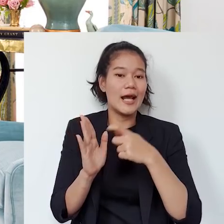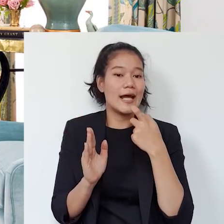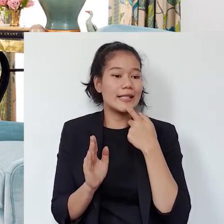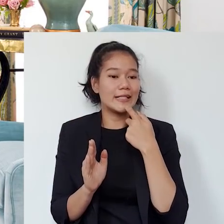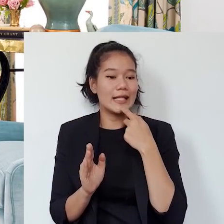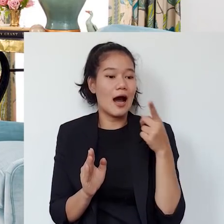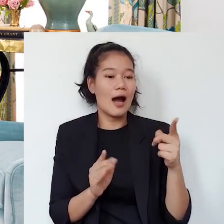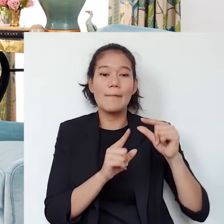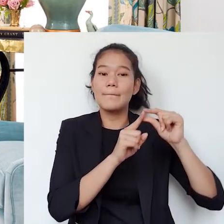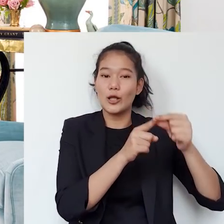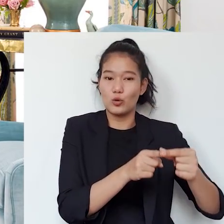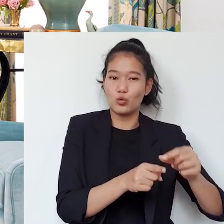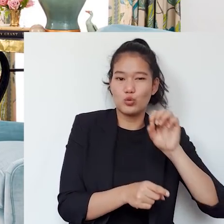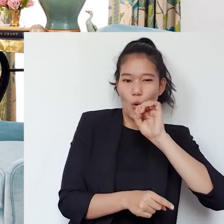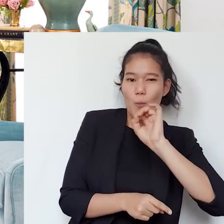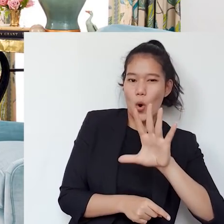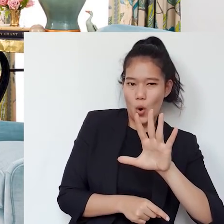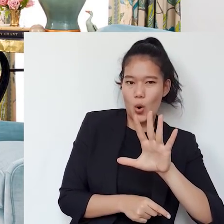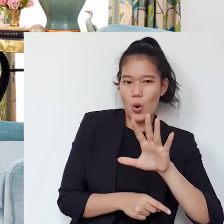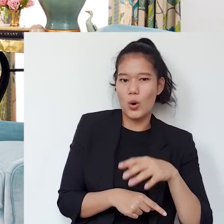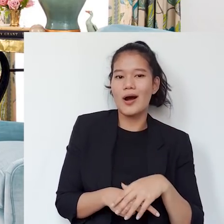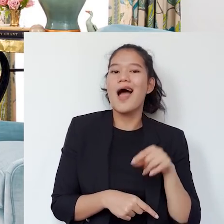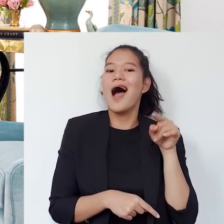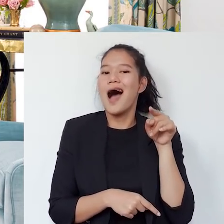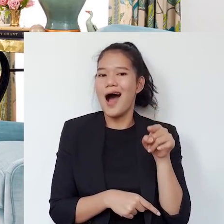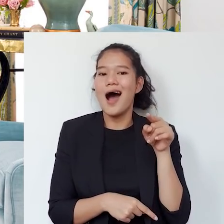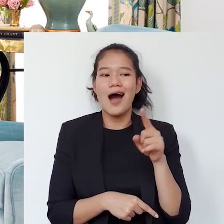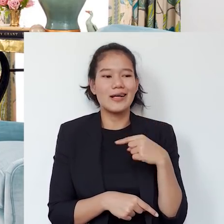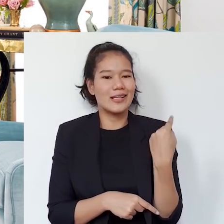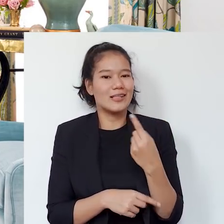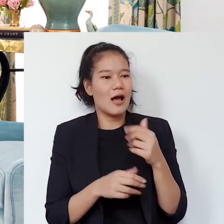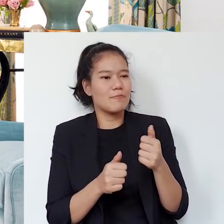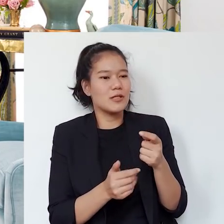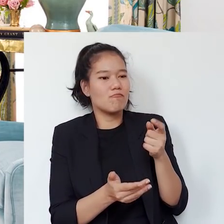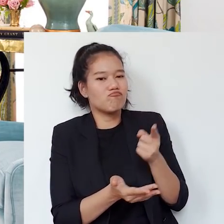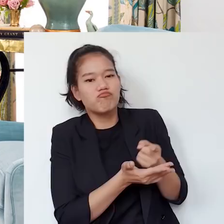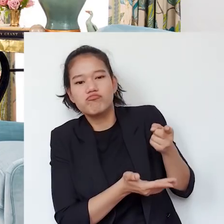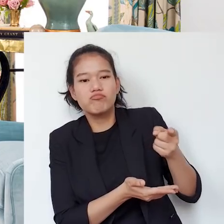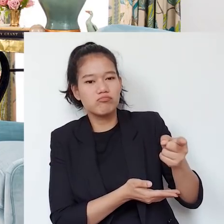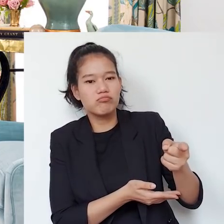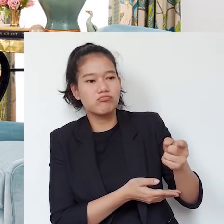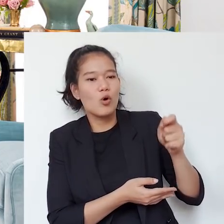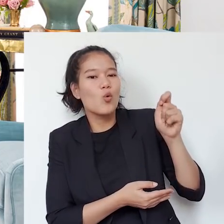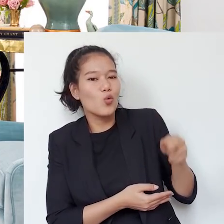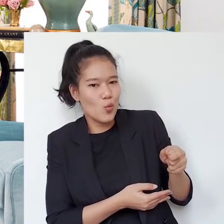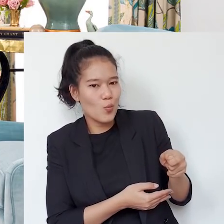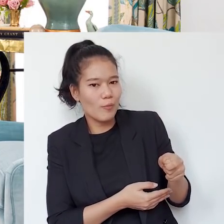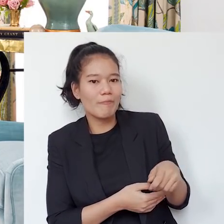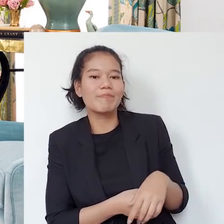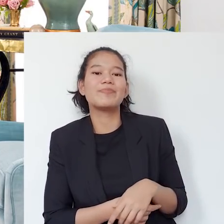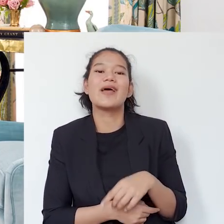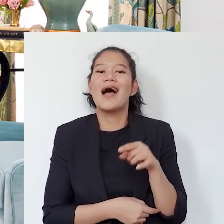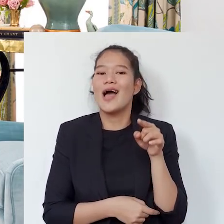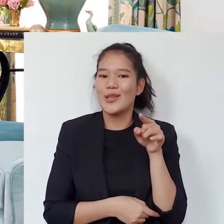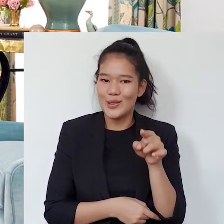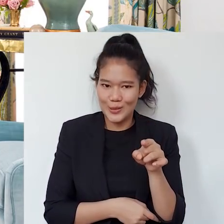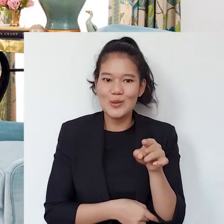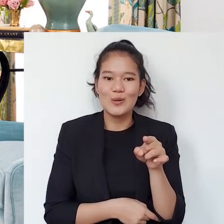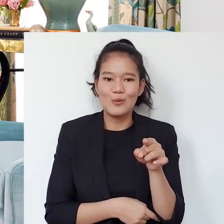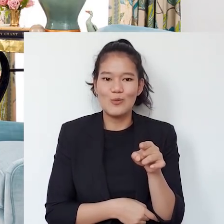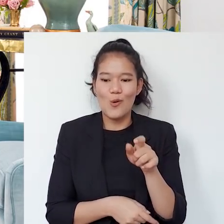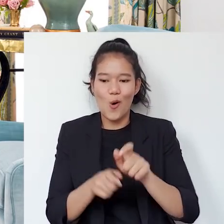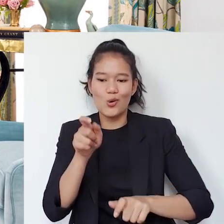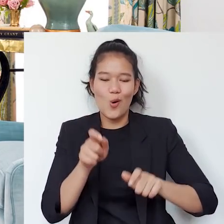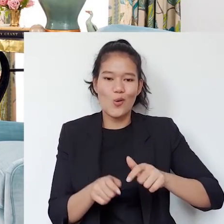yang Petrus sampaikan, saat itu juga kita bisa menghukum mereka. Itu saudara-saudara yang ada dalam benak